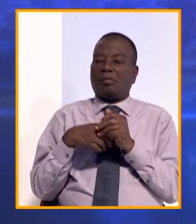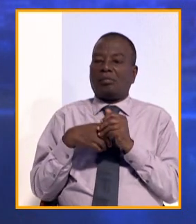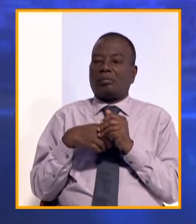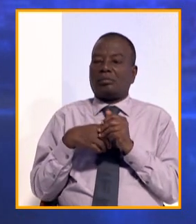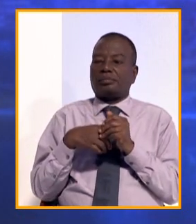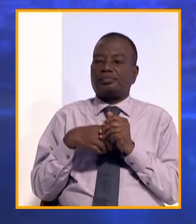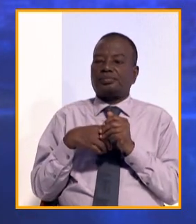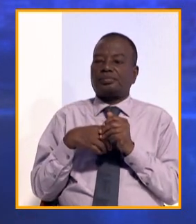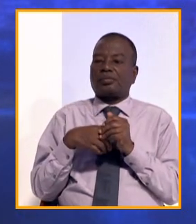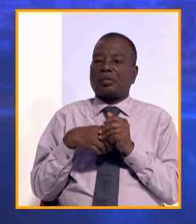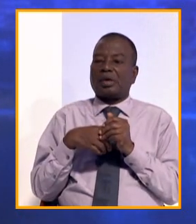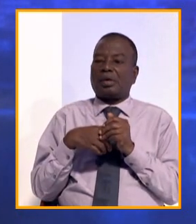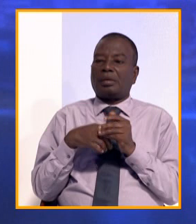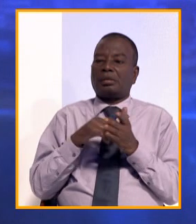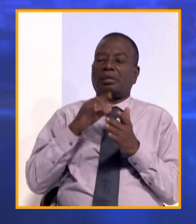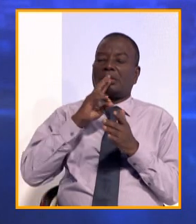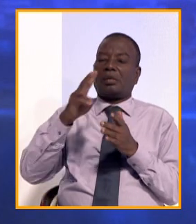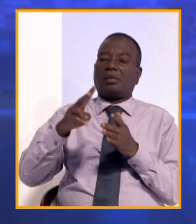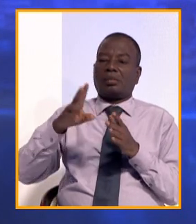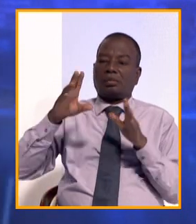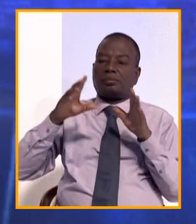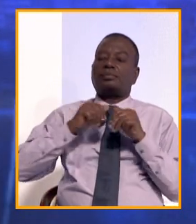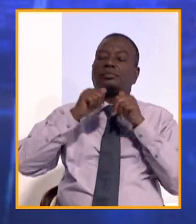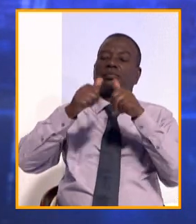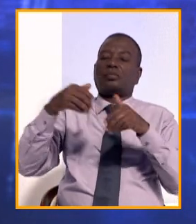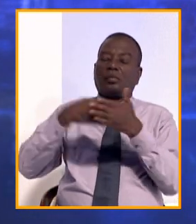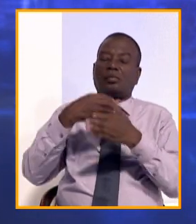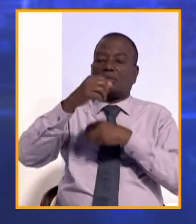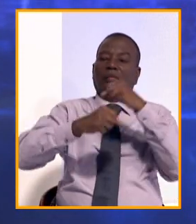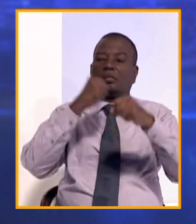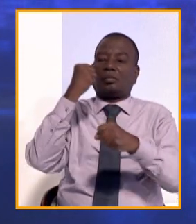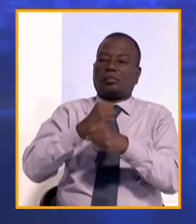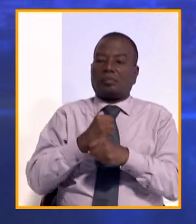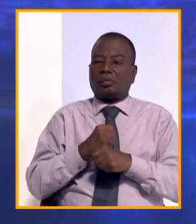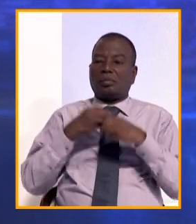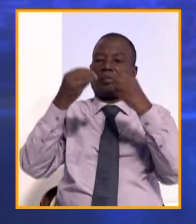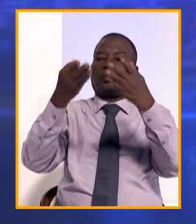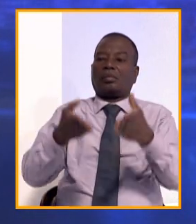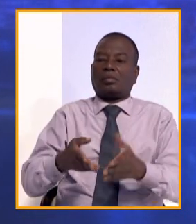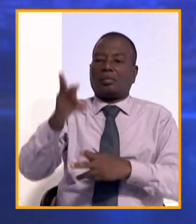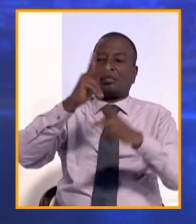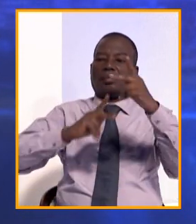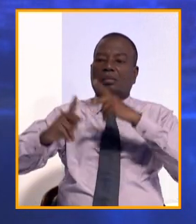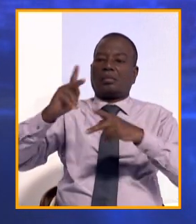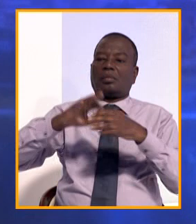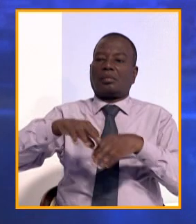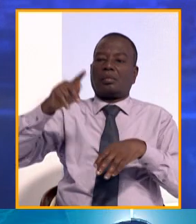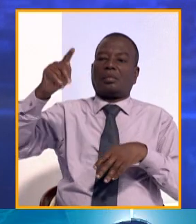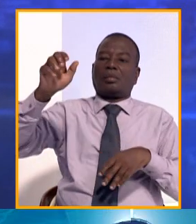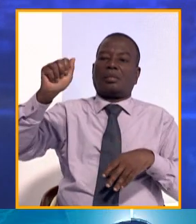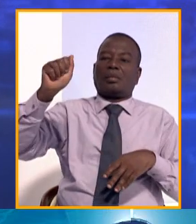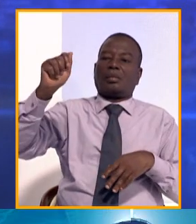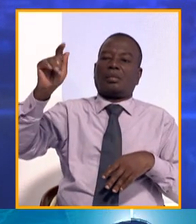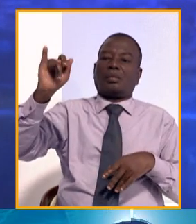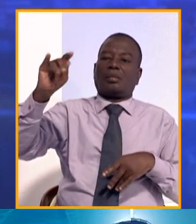le Bas-Sassandra. C'est un véritable cadeau de nouvel an qui est offert en ce début d'année 2023 aux populations de Katiola. Elles